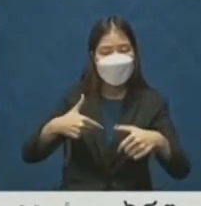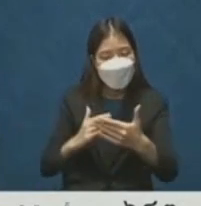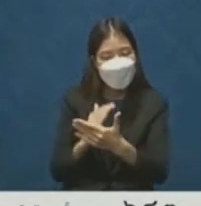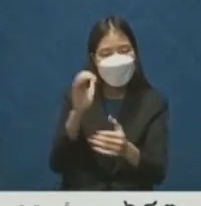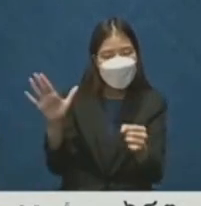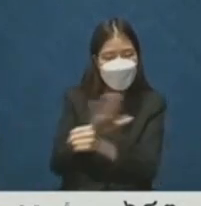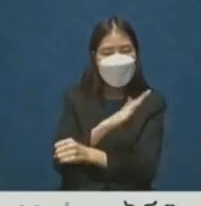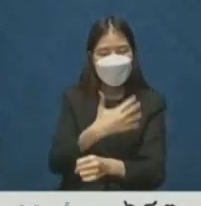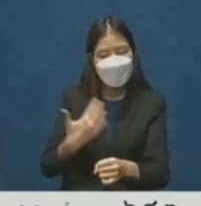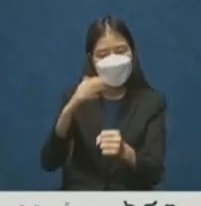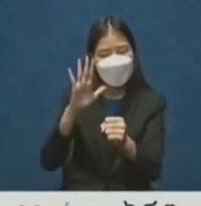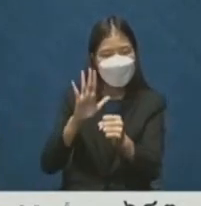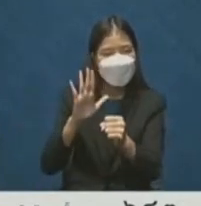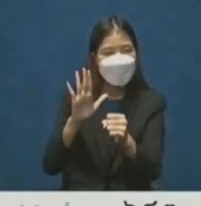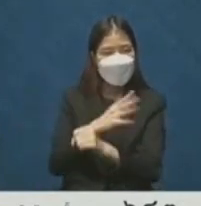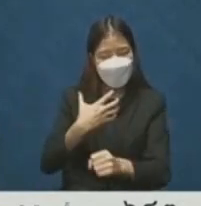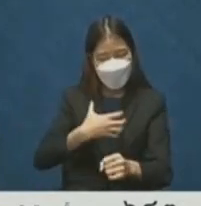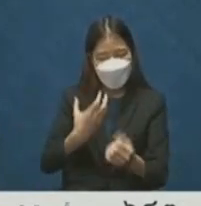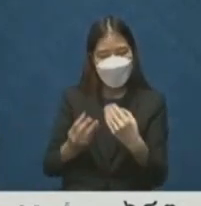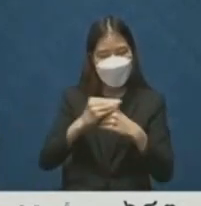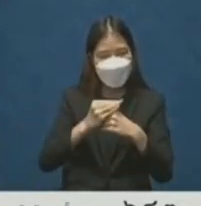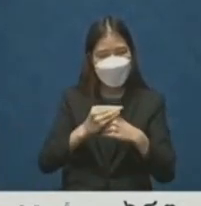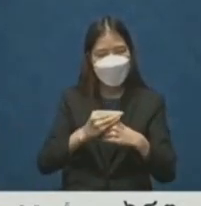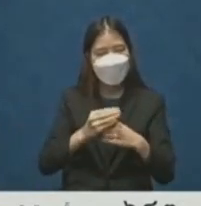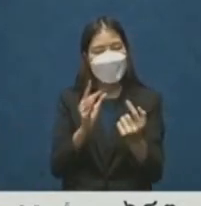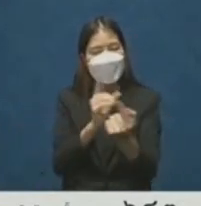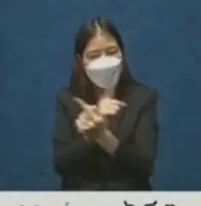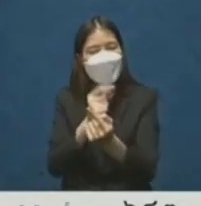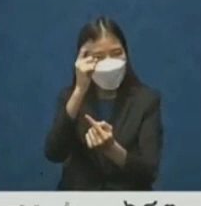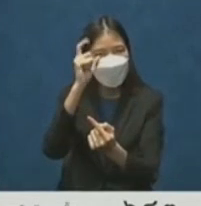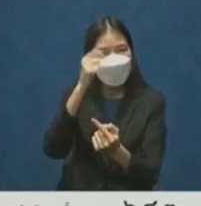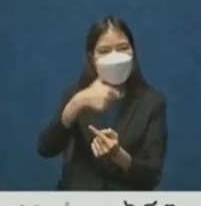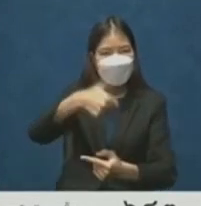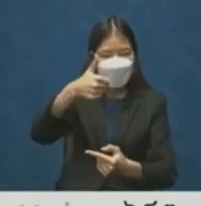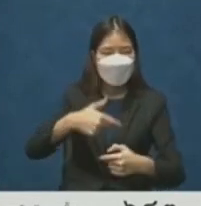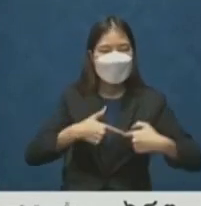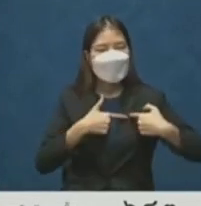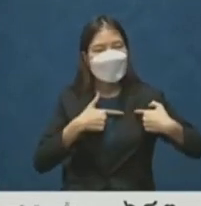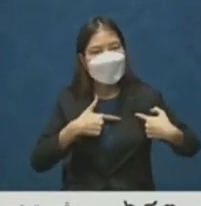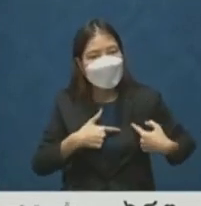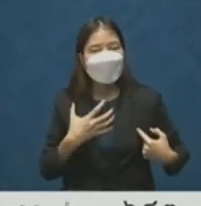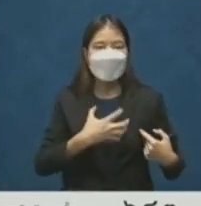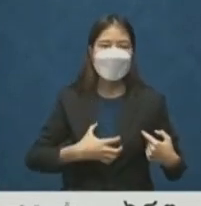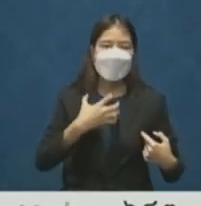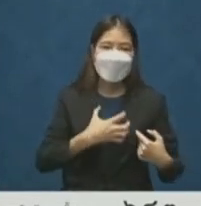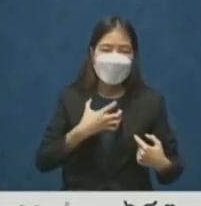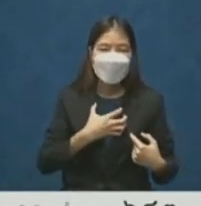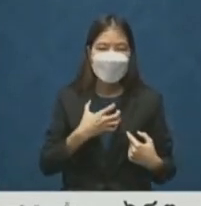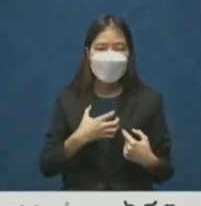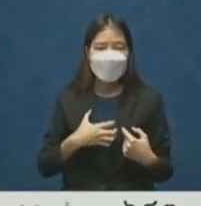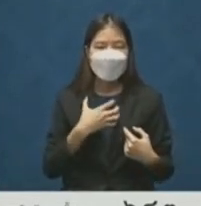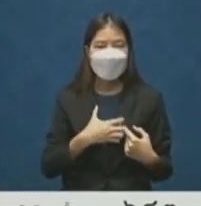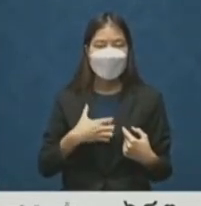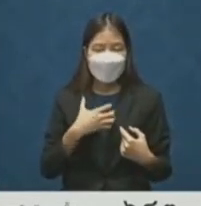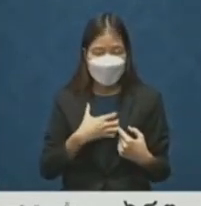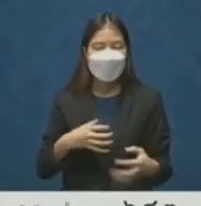นี่ยให้มีความสมบูรณ์และท่านเติมคำว่าอารมณ์สังคมซึ่งอันนี้ผมเข้าใจได้ว่านอกเหนือจากจิตใจเนี่ยเรื่องของอ